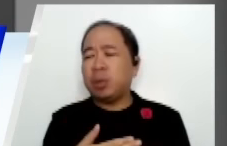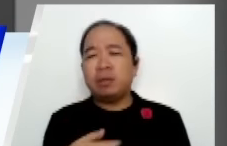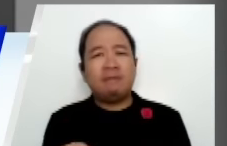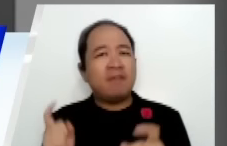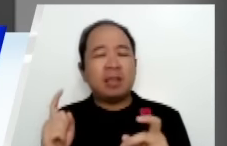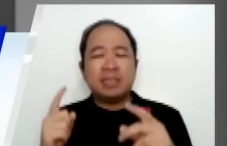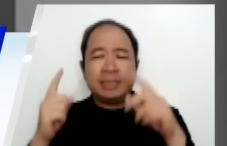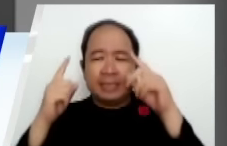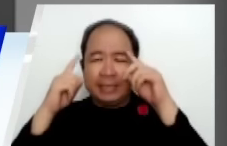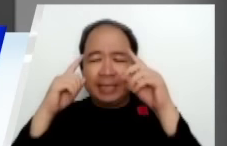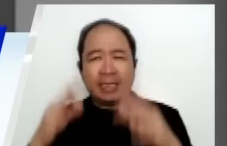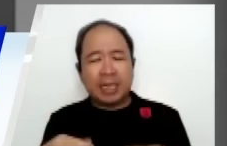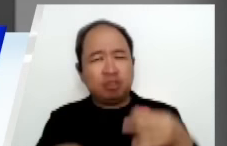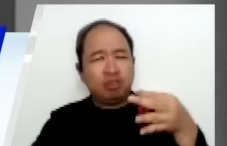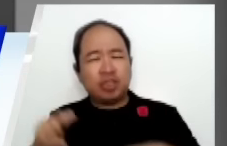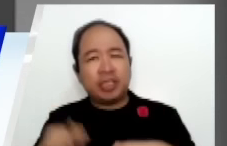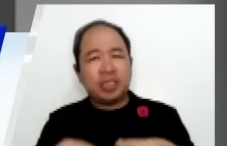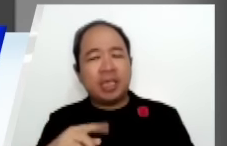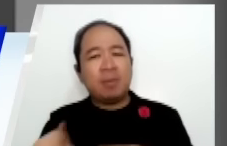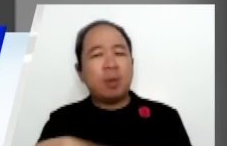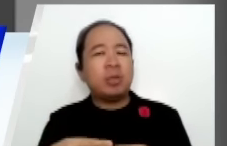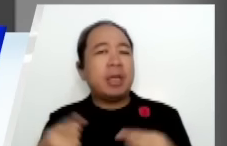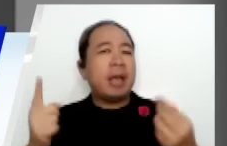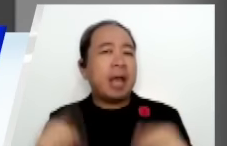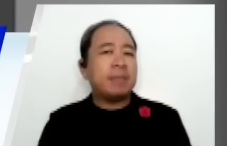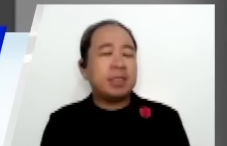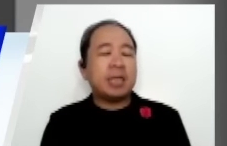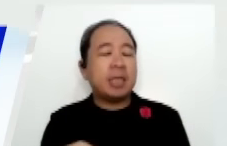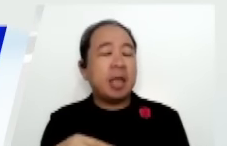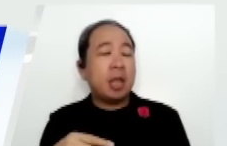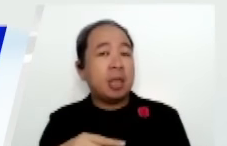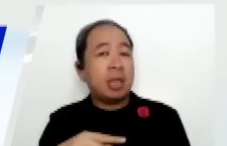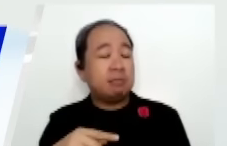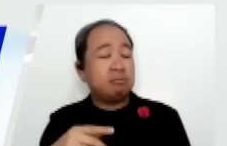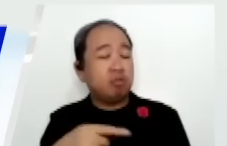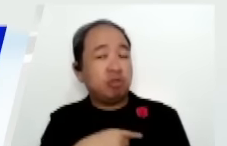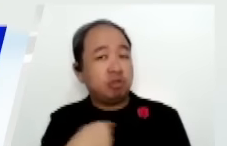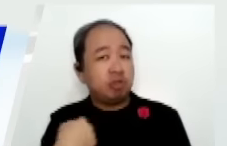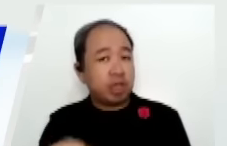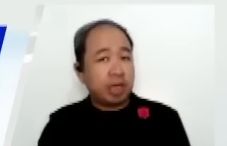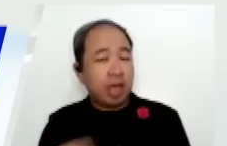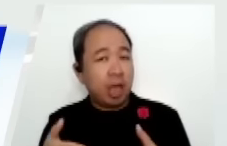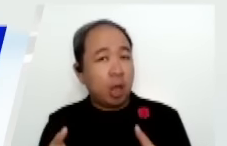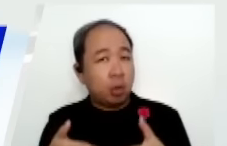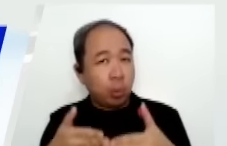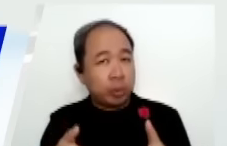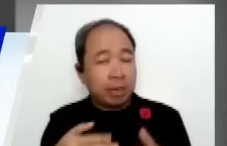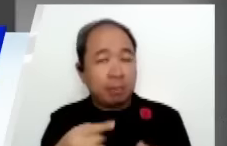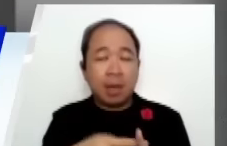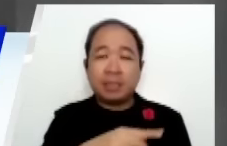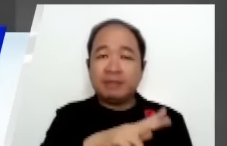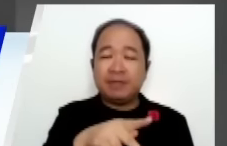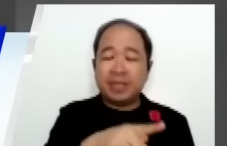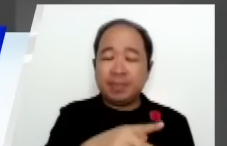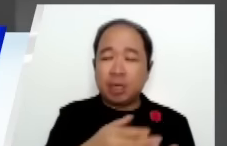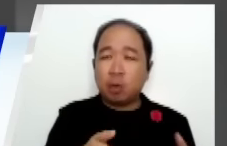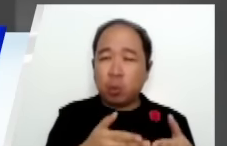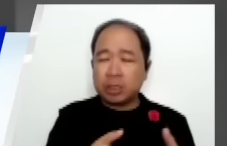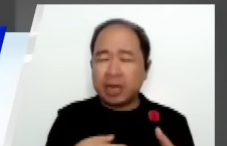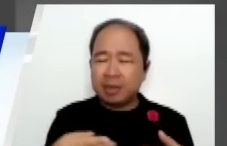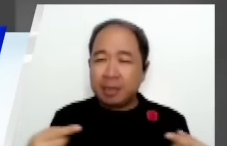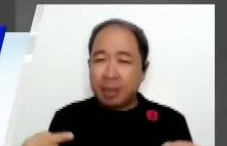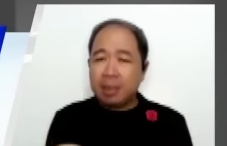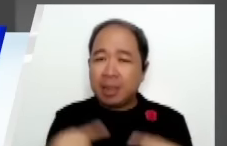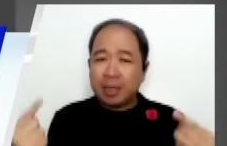nung Lunes sa pagitan ng Coast Guard ng Pilipinas at China. Sa bersyon ng Foreign Ministry ng China, Pilipinas daw ang